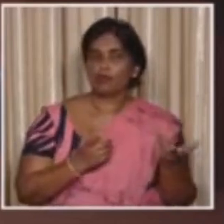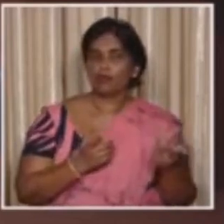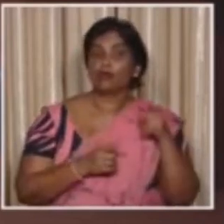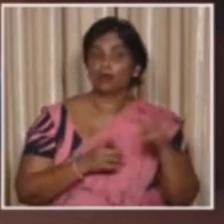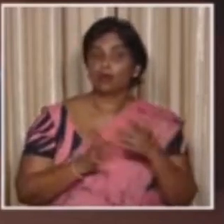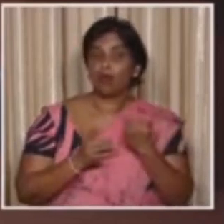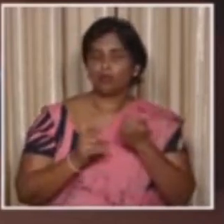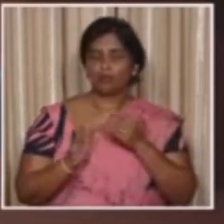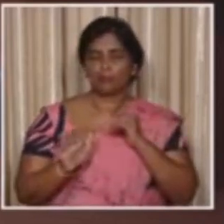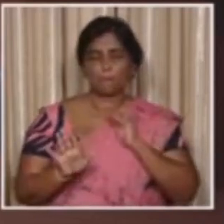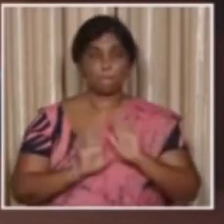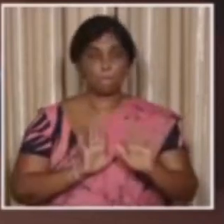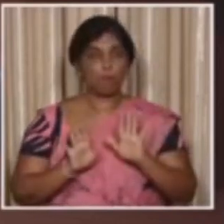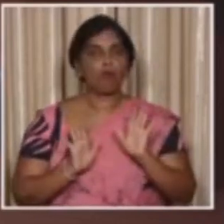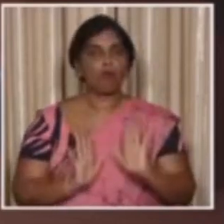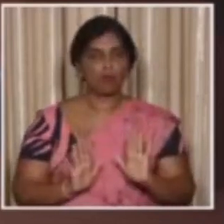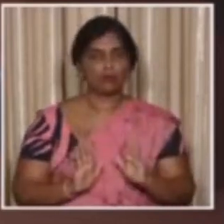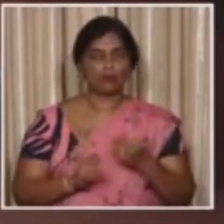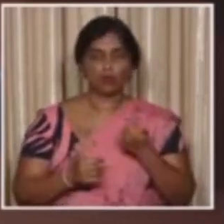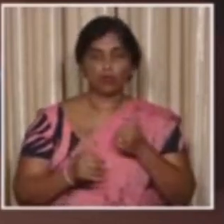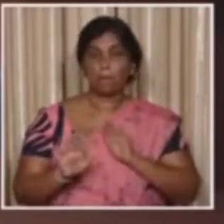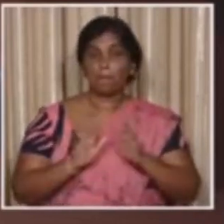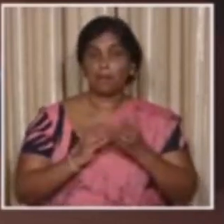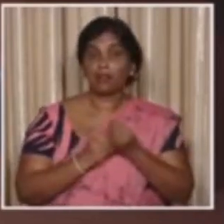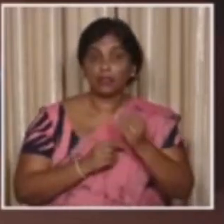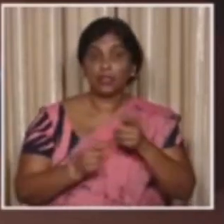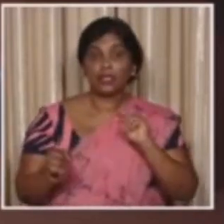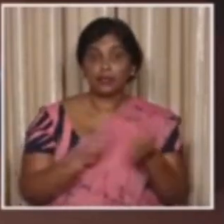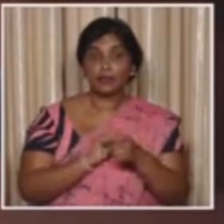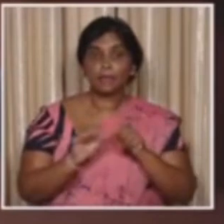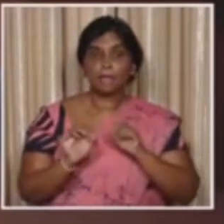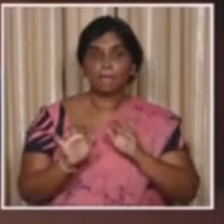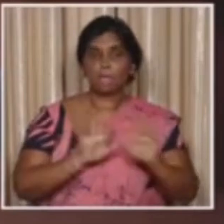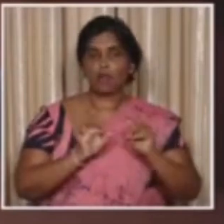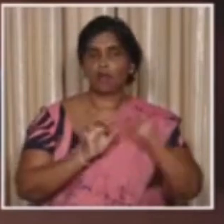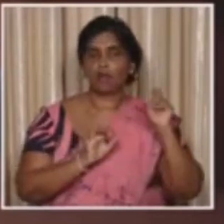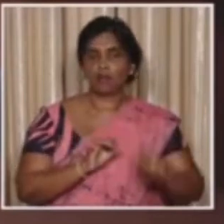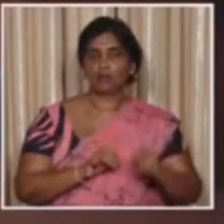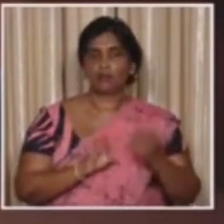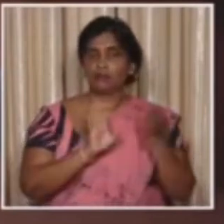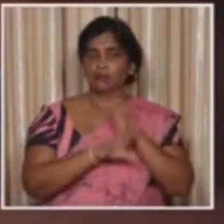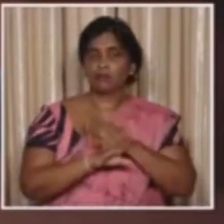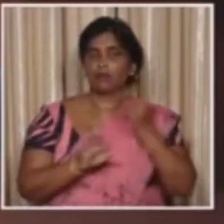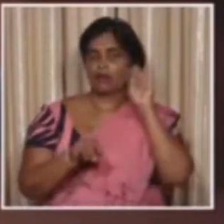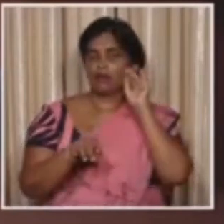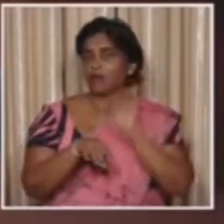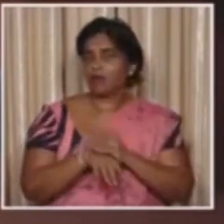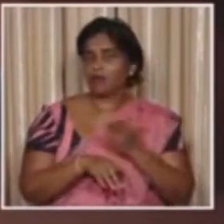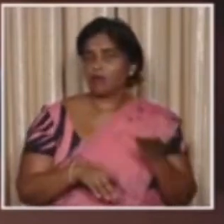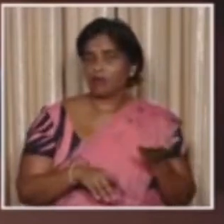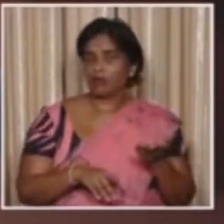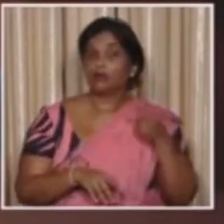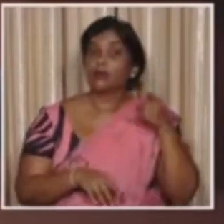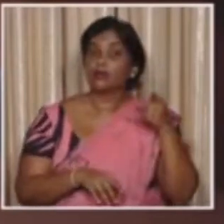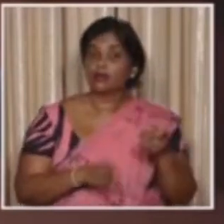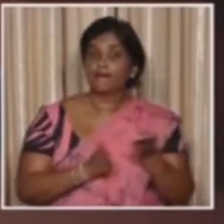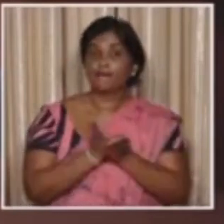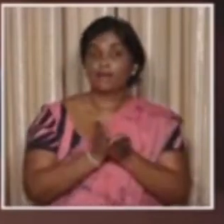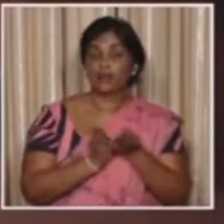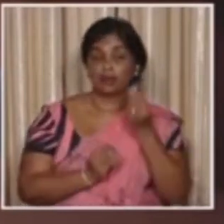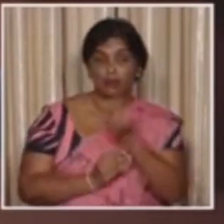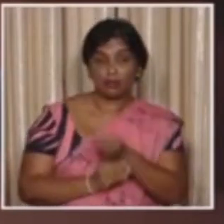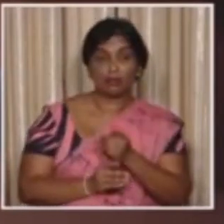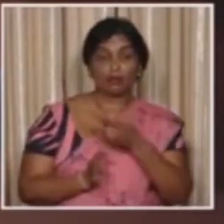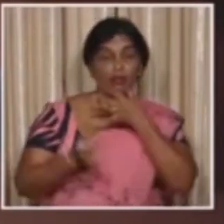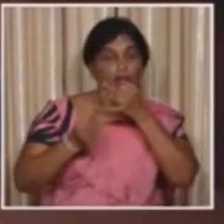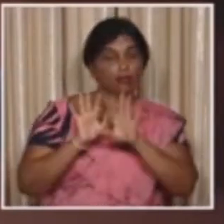kau tu hikmi mak kono, hebe hikmi aden no kau tu cricket palak mandali, hebe pohge kali daru ni mukut, iya itu winiat den, egolan